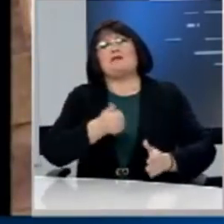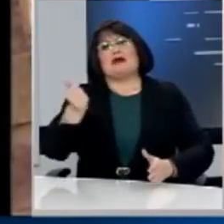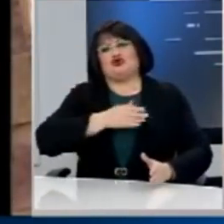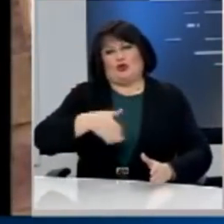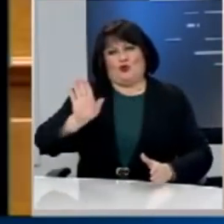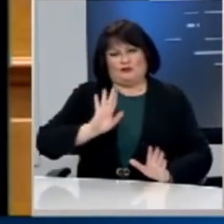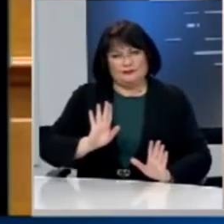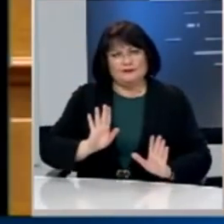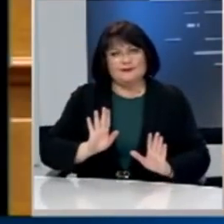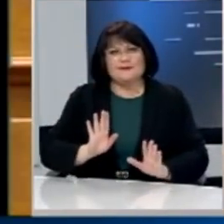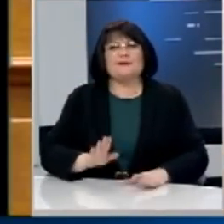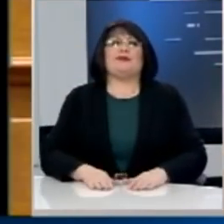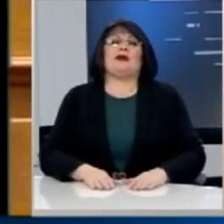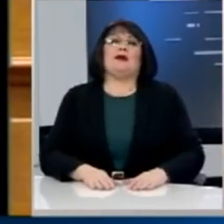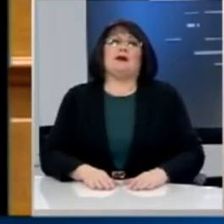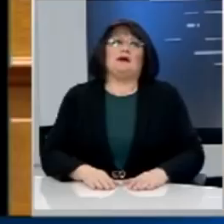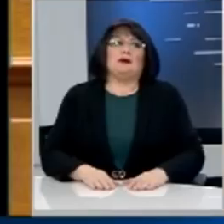αυτό. Μύθοι